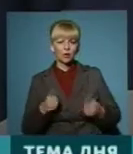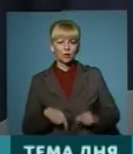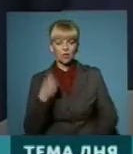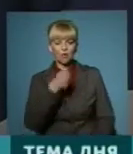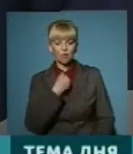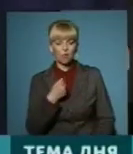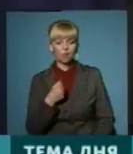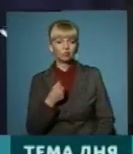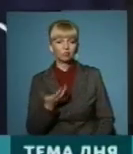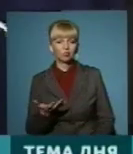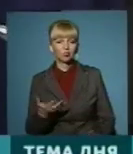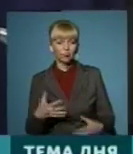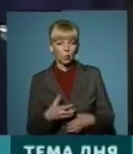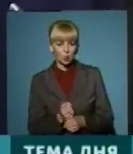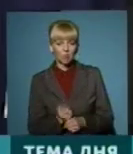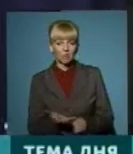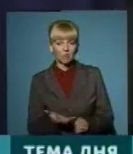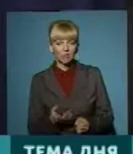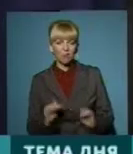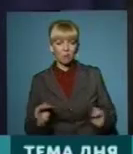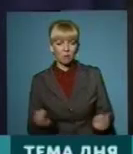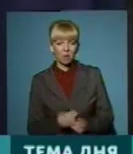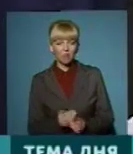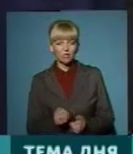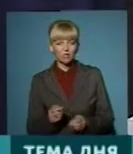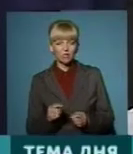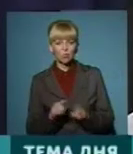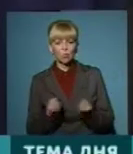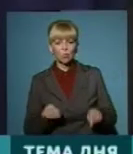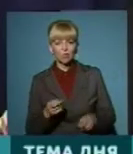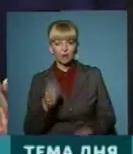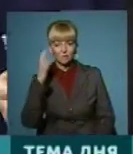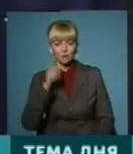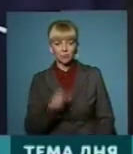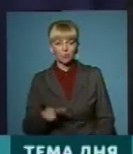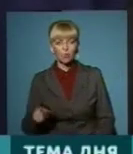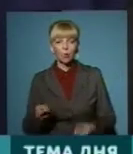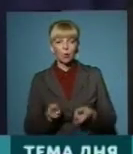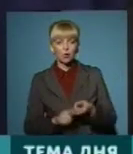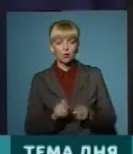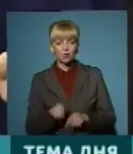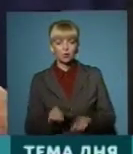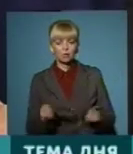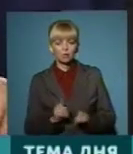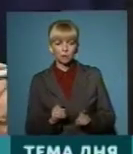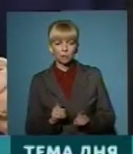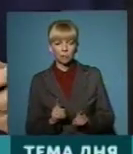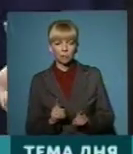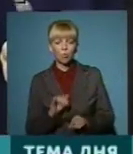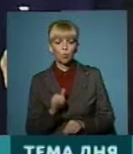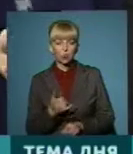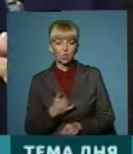году срезали. Как срезали? Ну, уменьшилось количество путевок для чернобыльцев. Повязано это с тем, что у